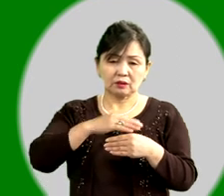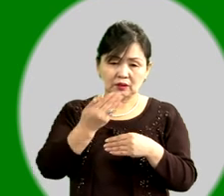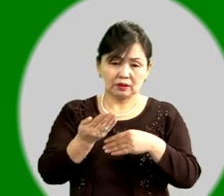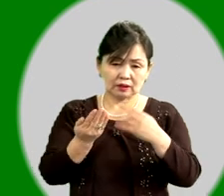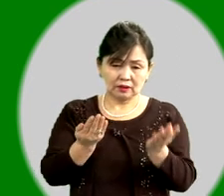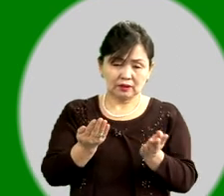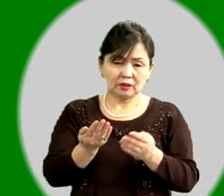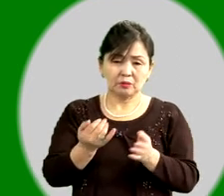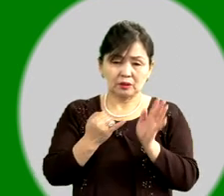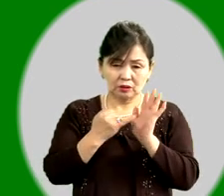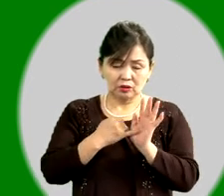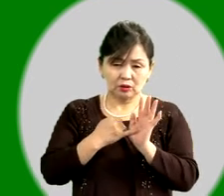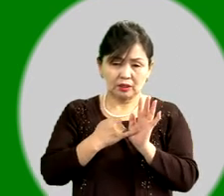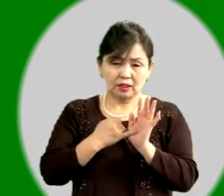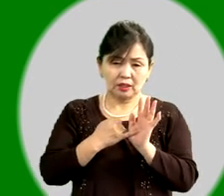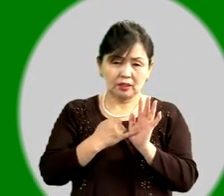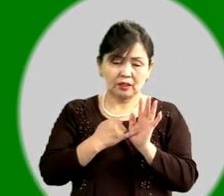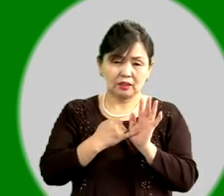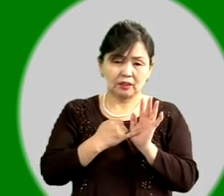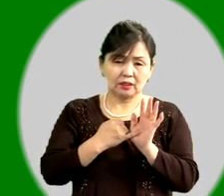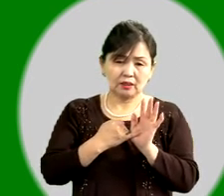талбайг яаж олох вэ?